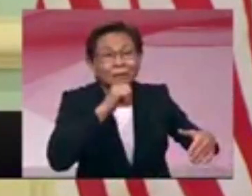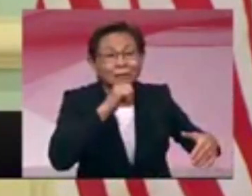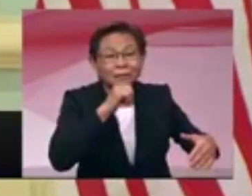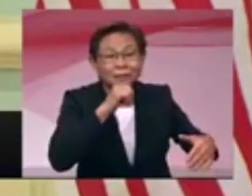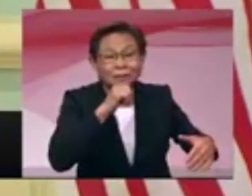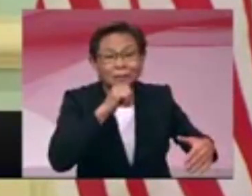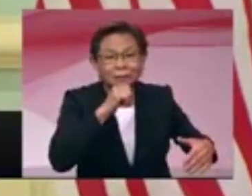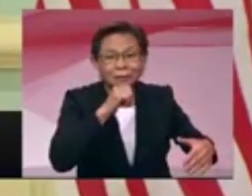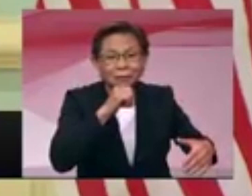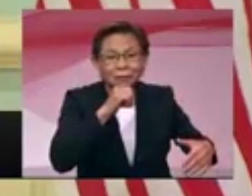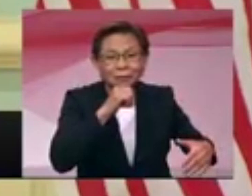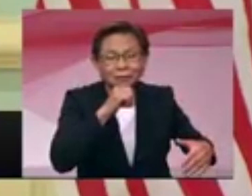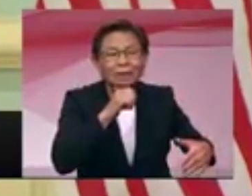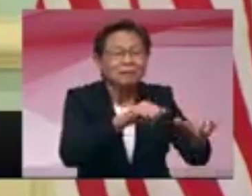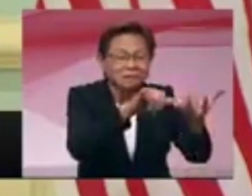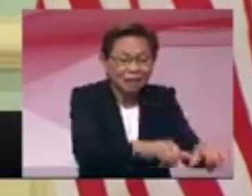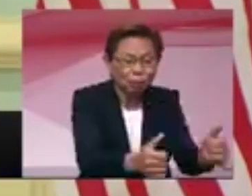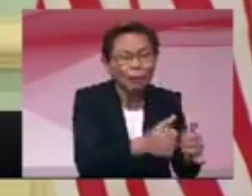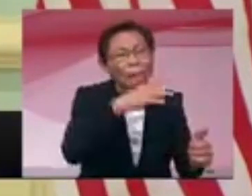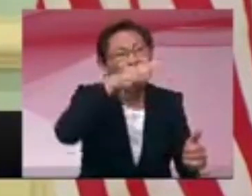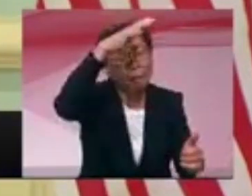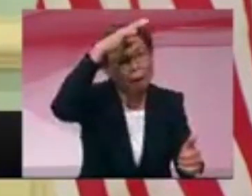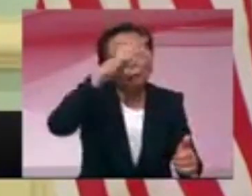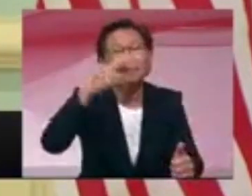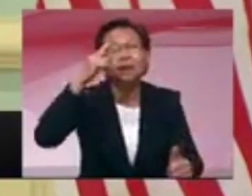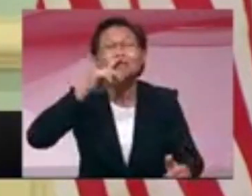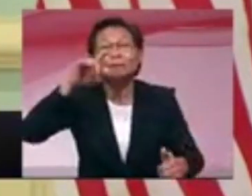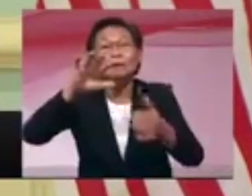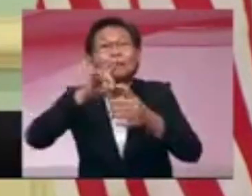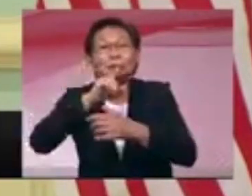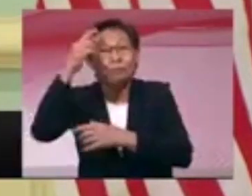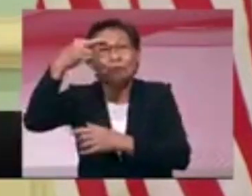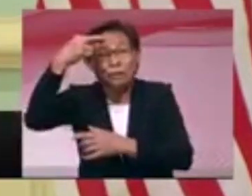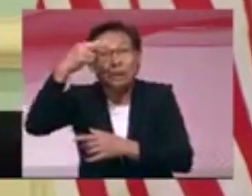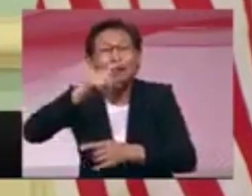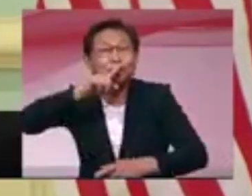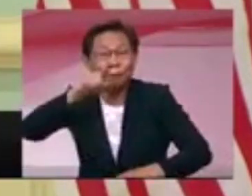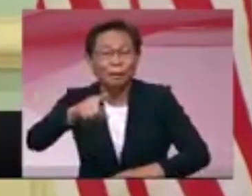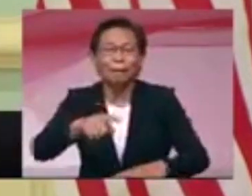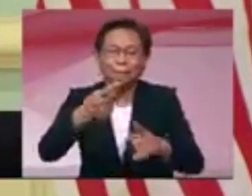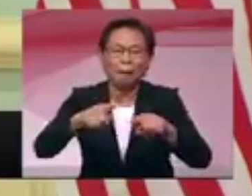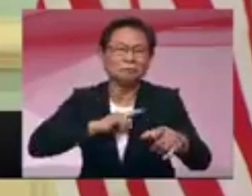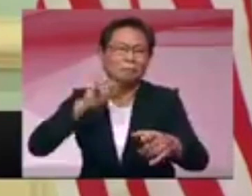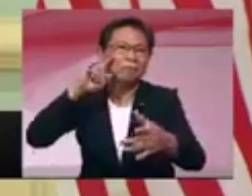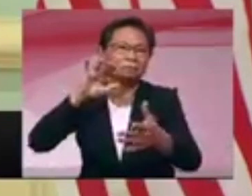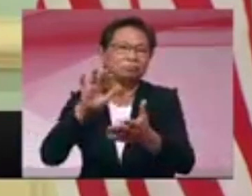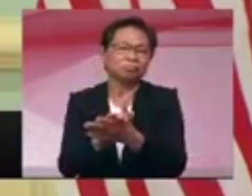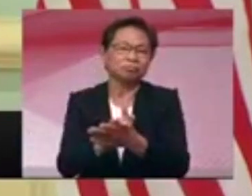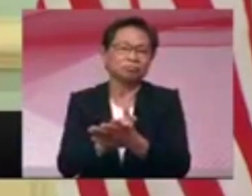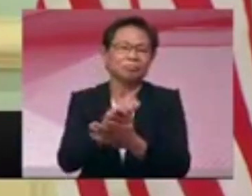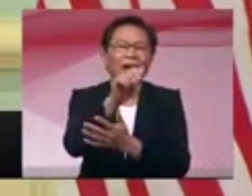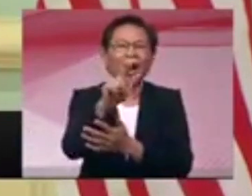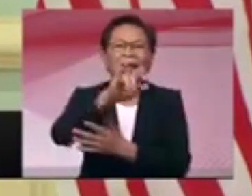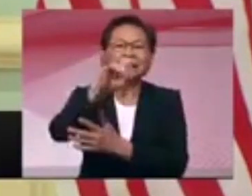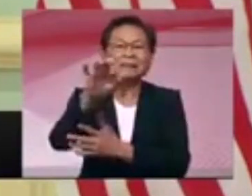diasingkan dengan ibu bapa mereka. Ini fakta yang sebenar. Tetapi saya percaya Al